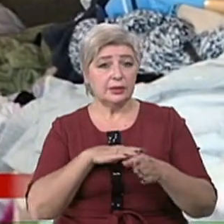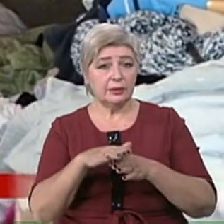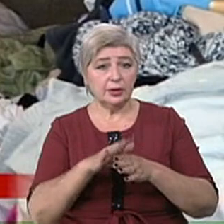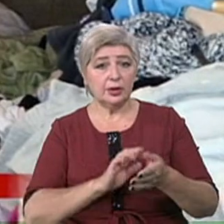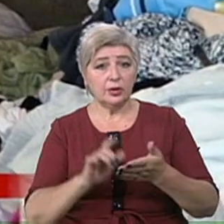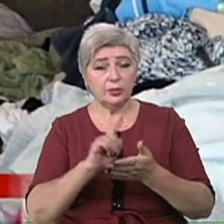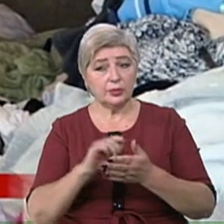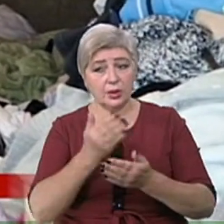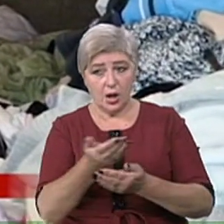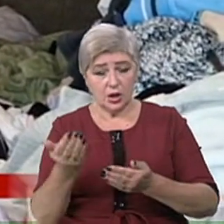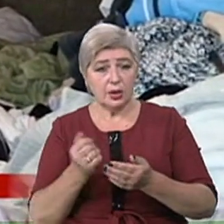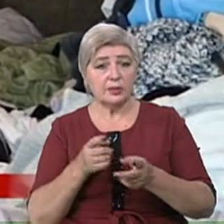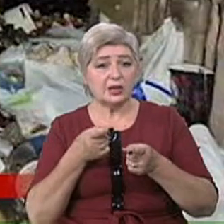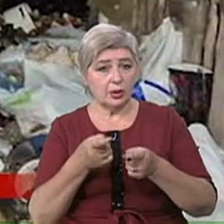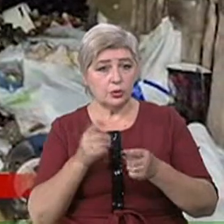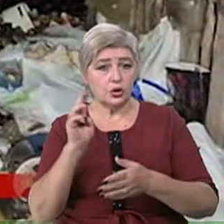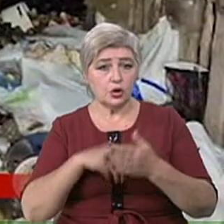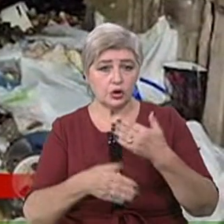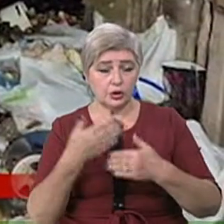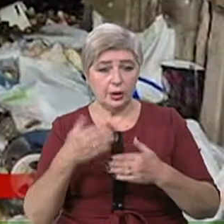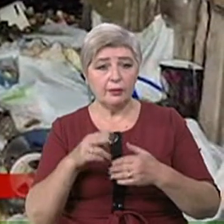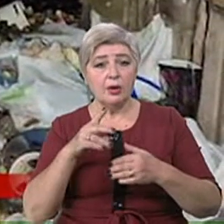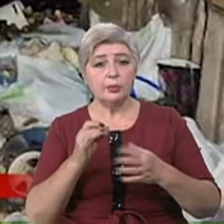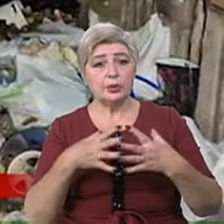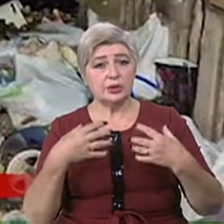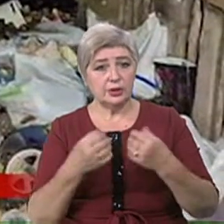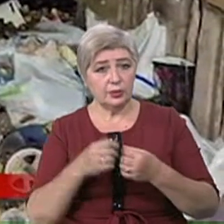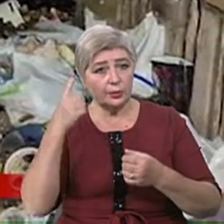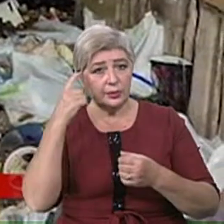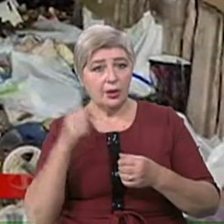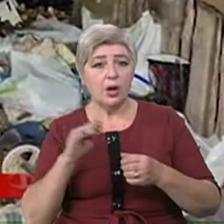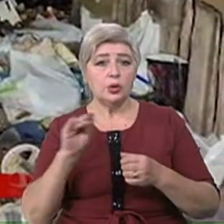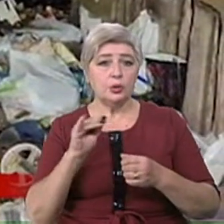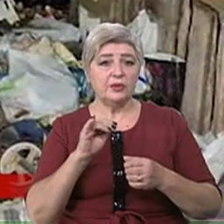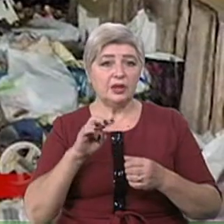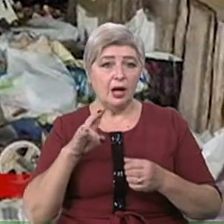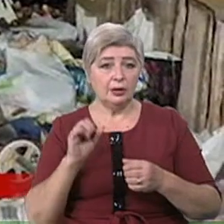обов'язків їм загрожує штраф. Про сім'ю повідомили ювенальну превенцію.